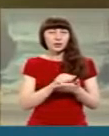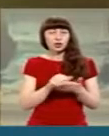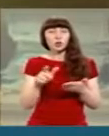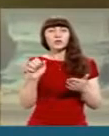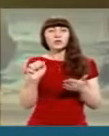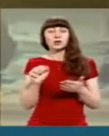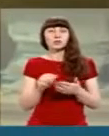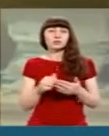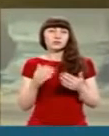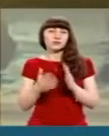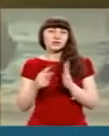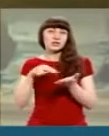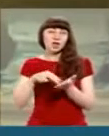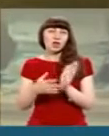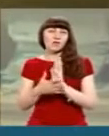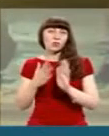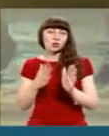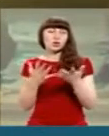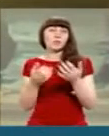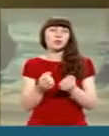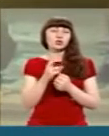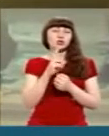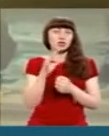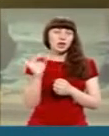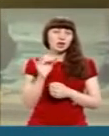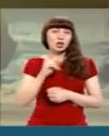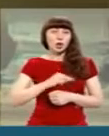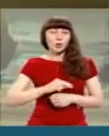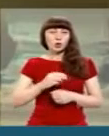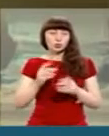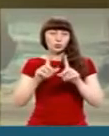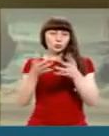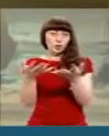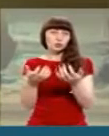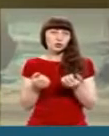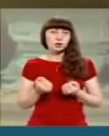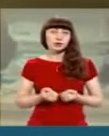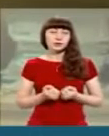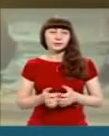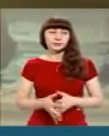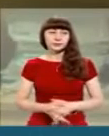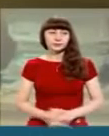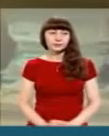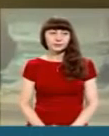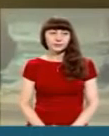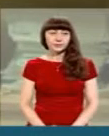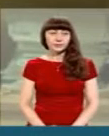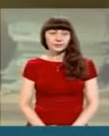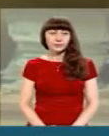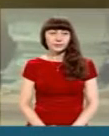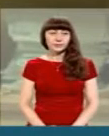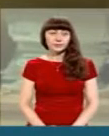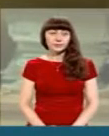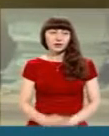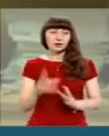кезекке тұрдық және қазіргі таңда 2020 жылы қыркүйек қараша айында біз сол тұрғын үйді өз кезегіміз